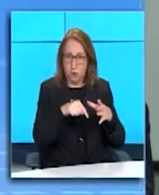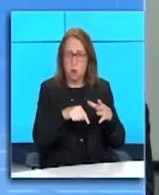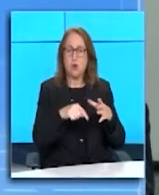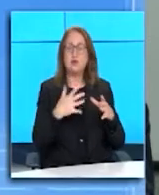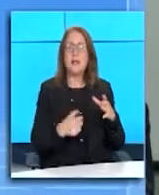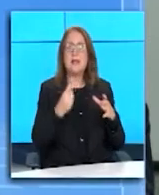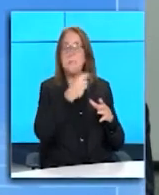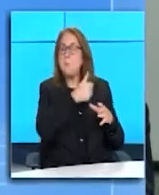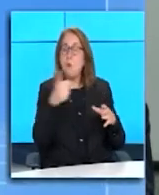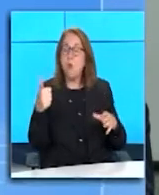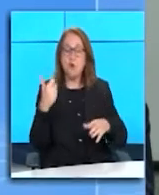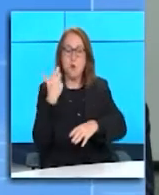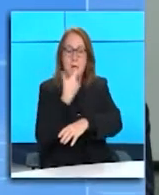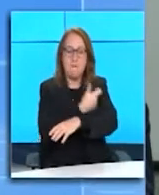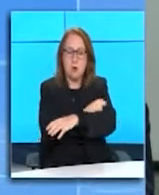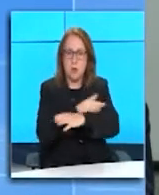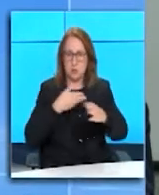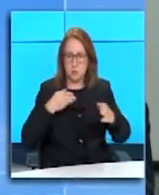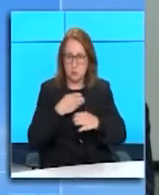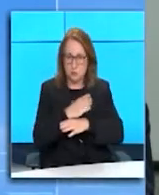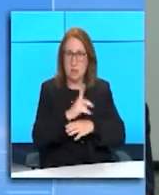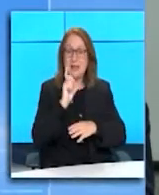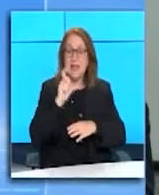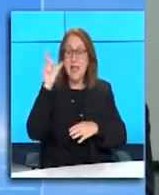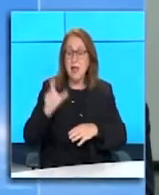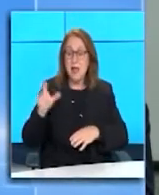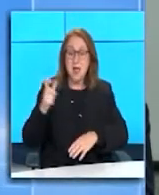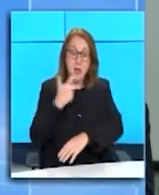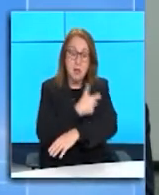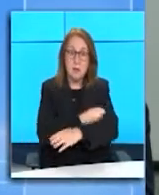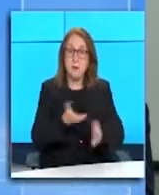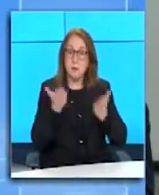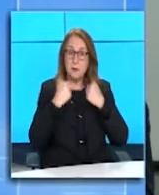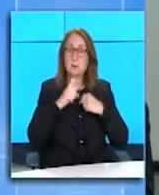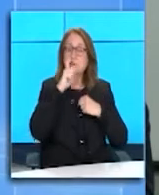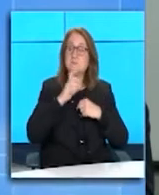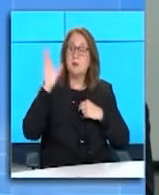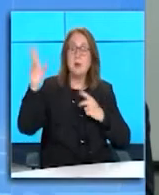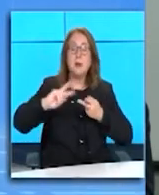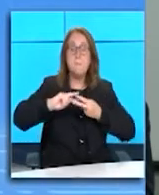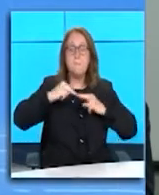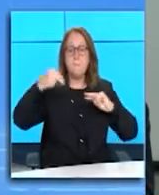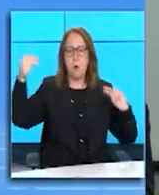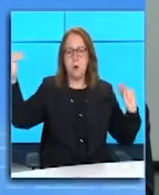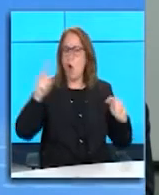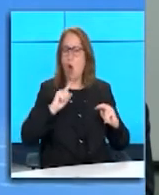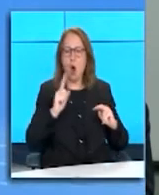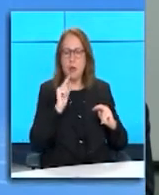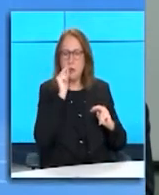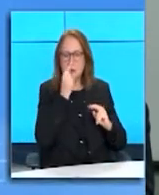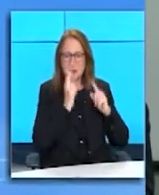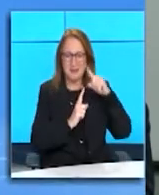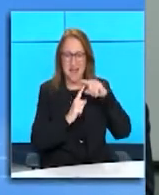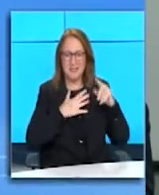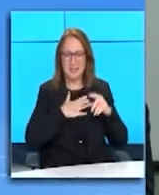μόνο για εμβολιασμένους ή στους ανεμβολίαστους με εργαστηριακό έλεγχο. Αυτοί οι χώροι αφορούν πρωτίστως